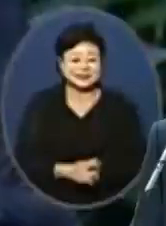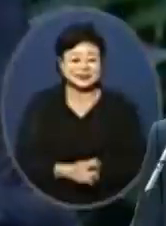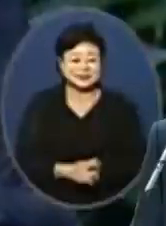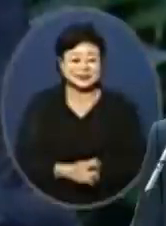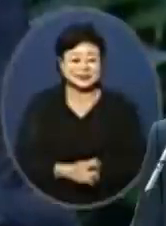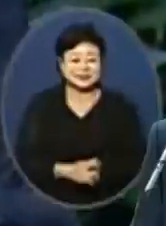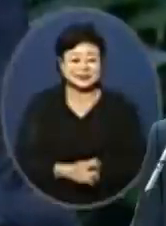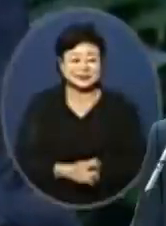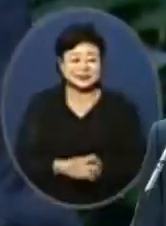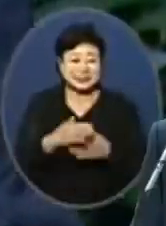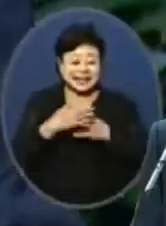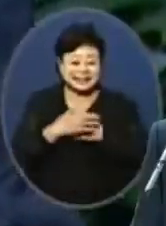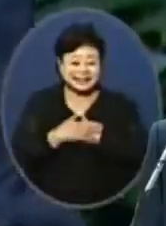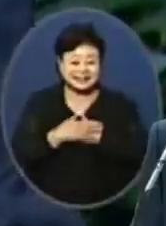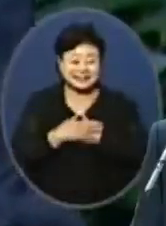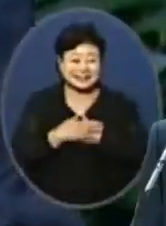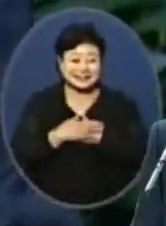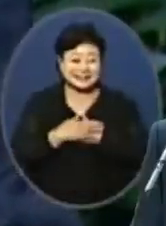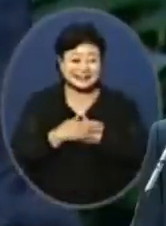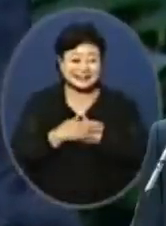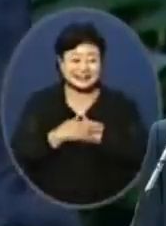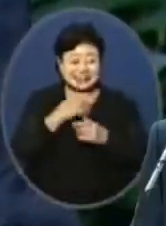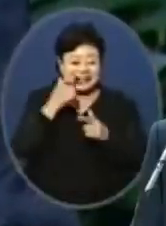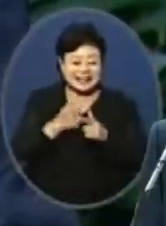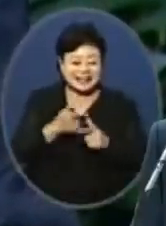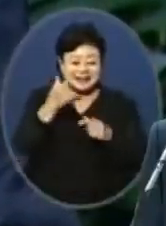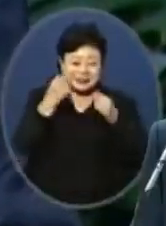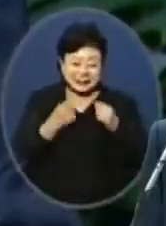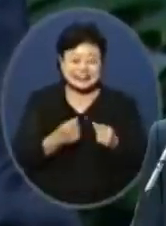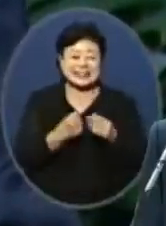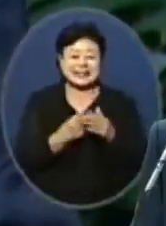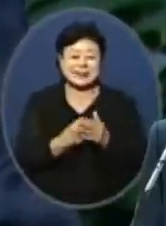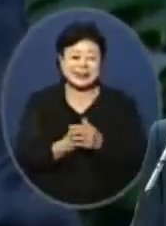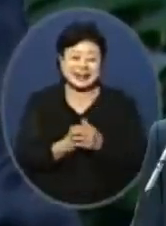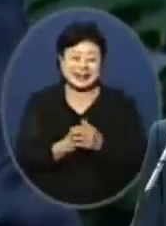한번 따라 말씀하십시오. 나는 예수님이 계심으로